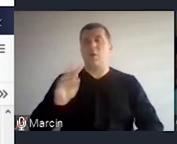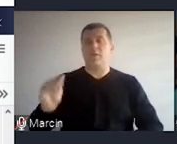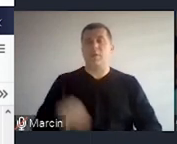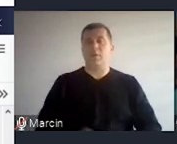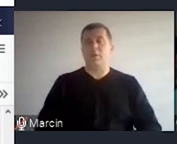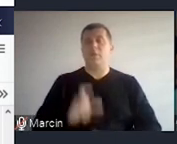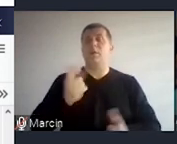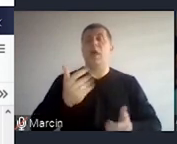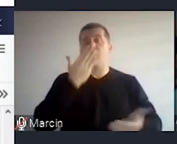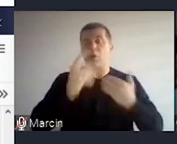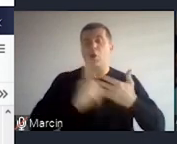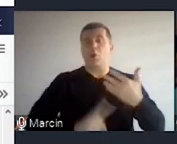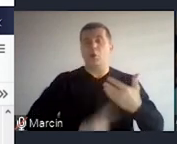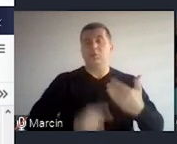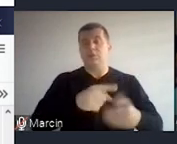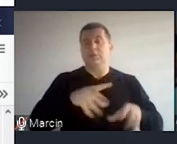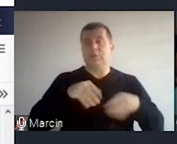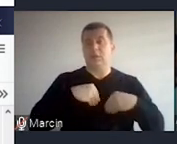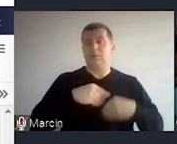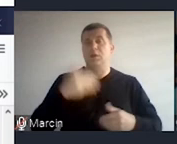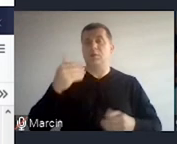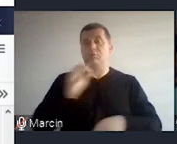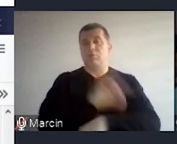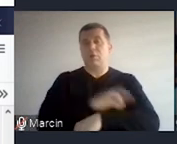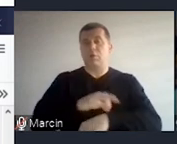czym rozlicza się poszczególne formy zaangażowania w projekcie?